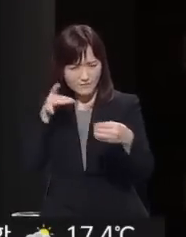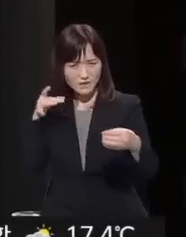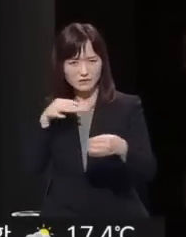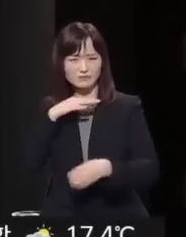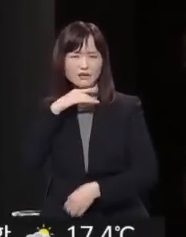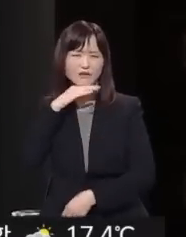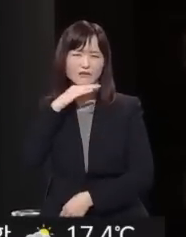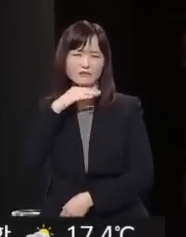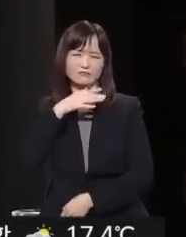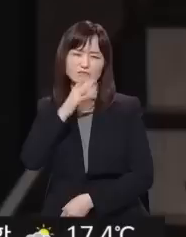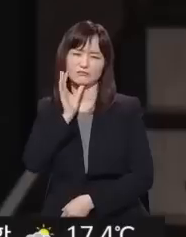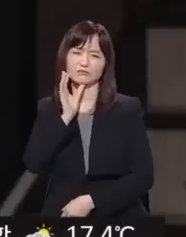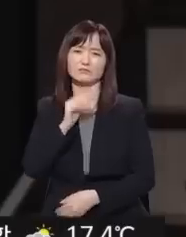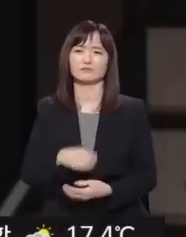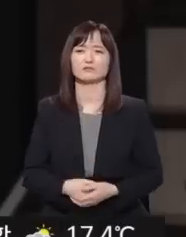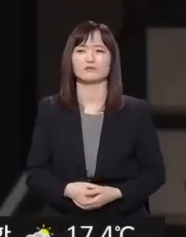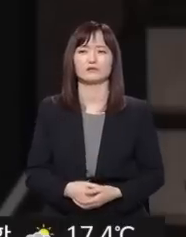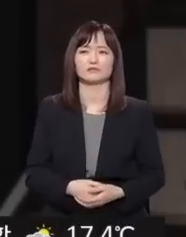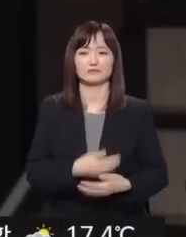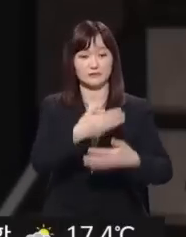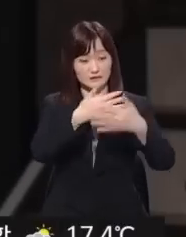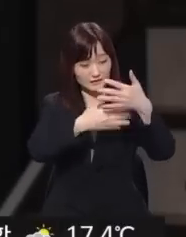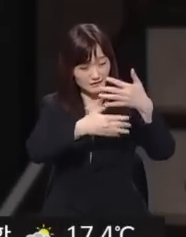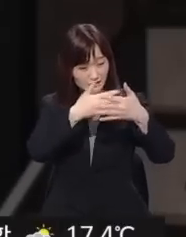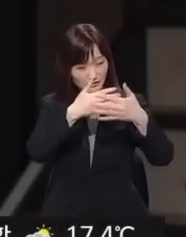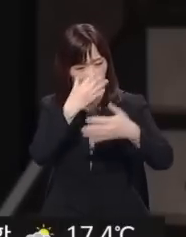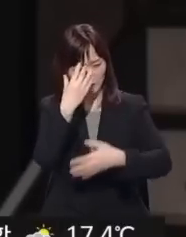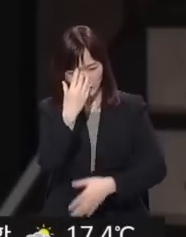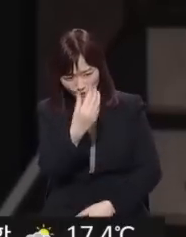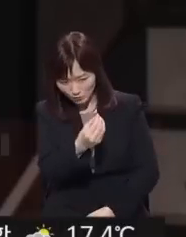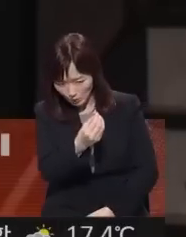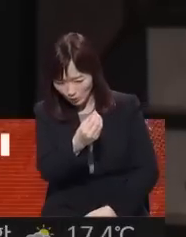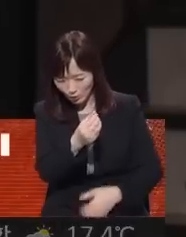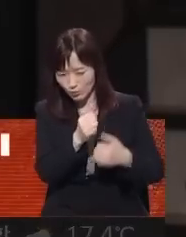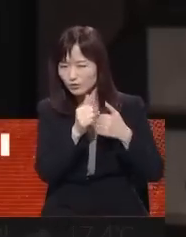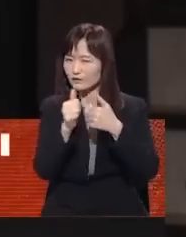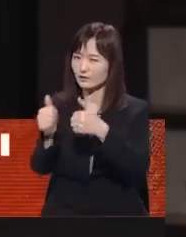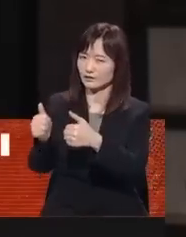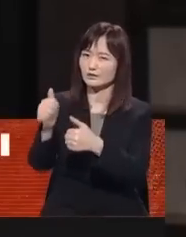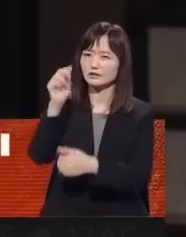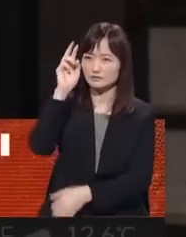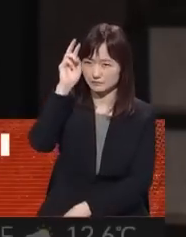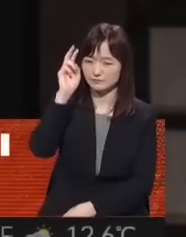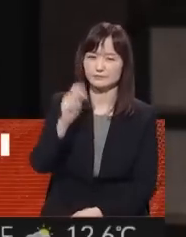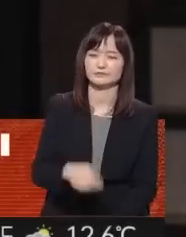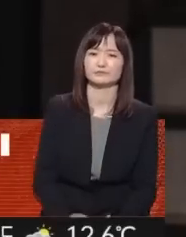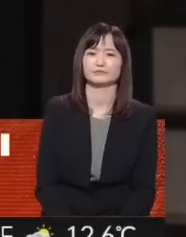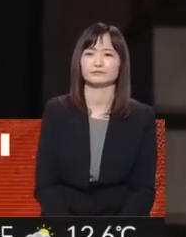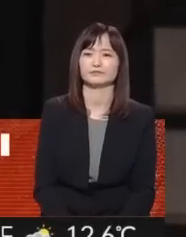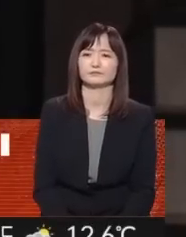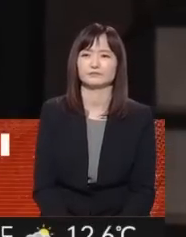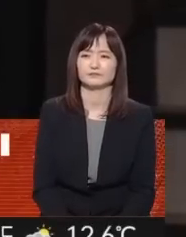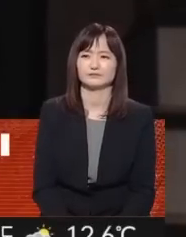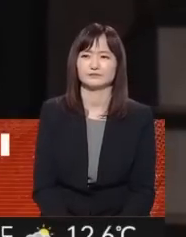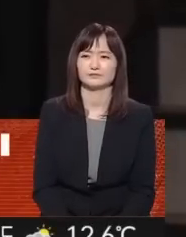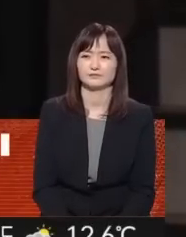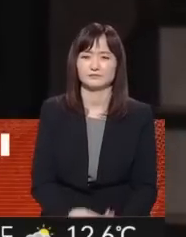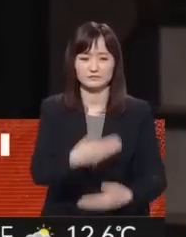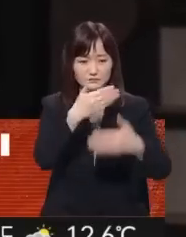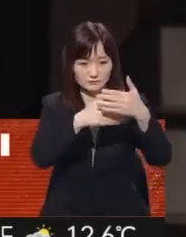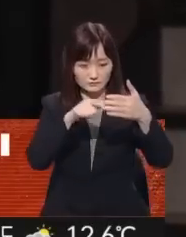아닙니까 그러니까요 드라마에서 보고 따라한 거가 아닌가 하는 개인적인 좀 생각을 해봤는데 드라마에선 어쨌든 사람이 쇠구슬에